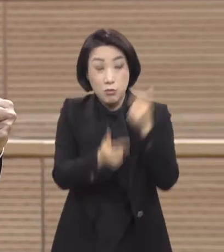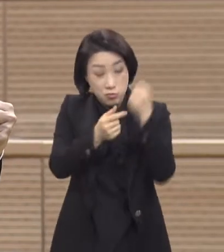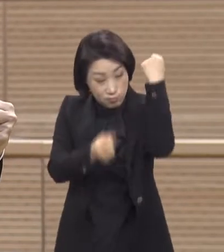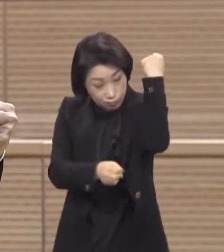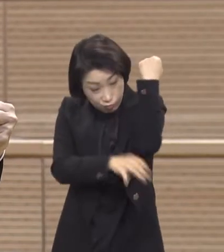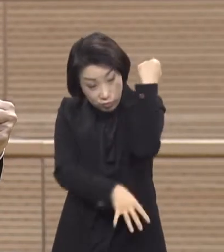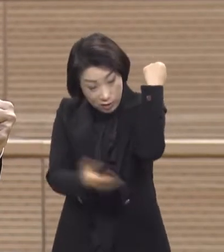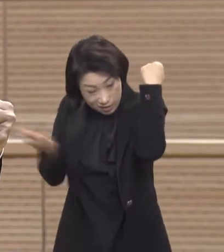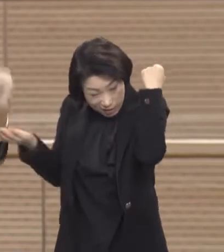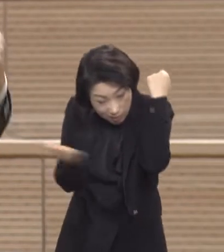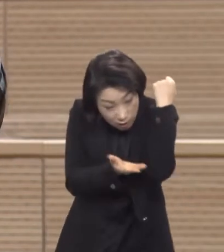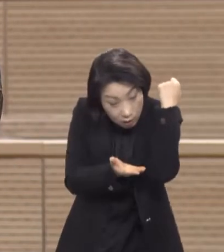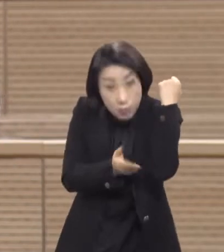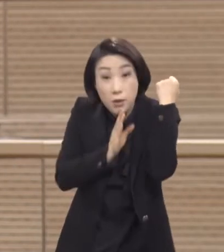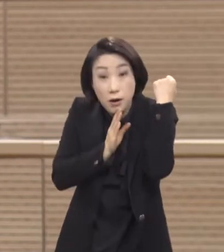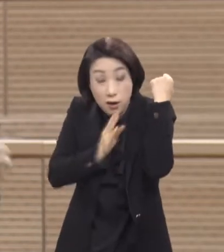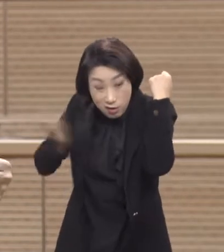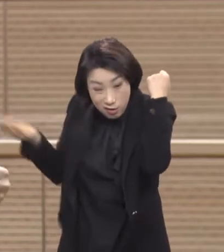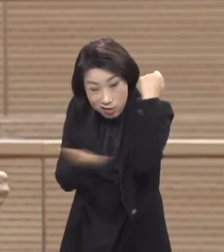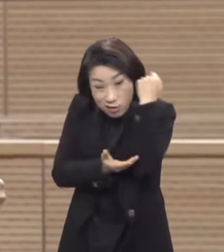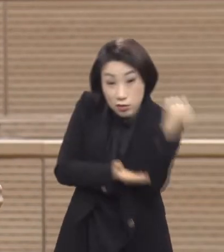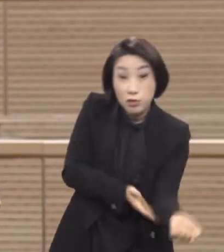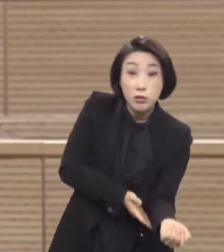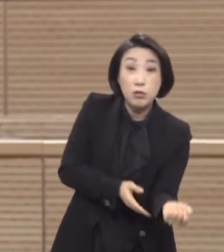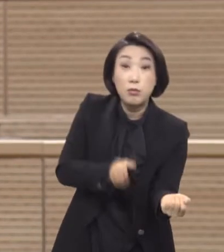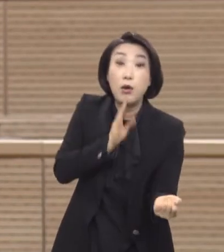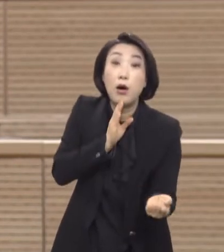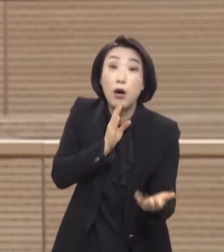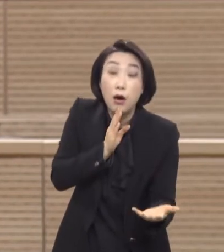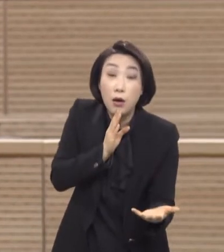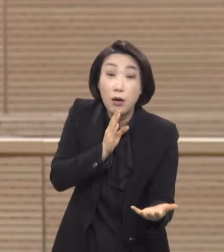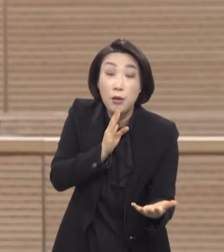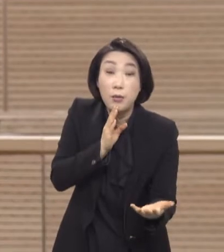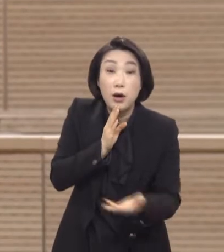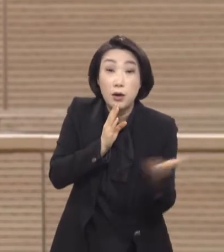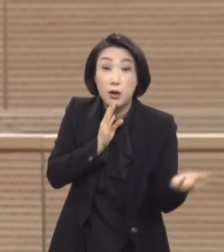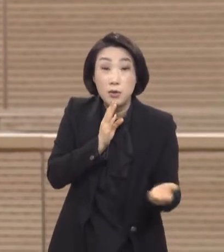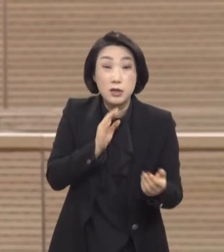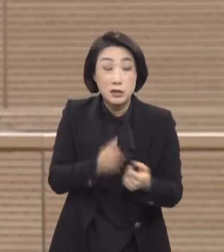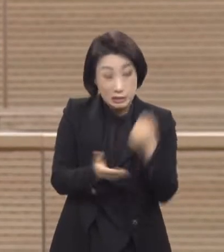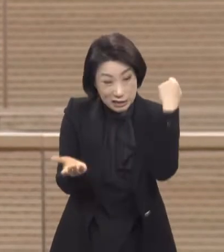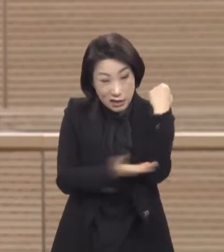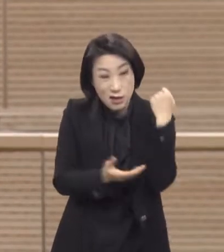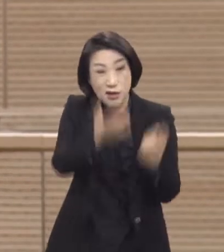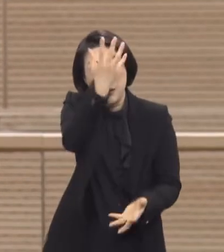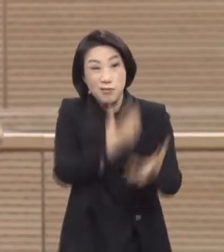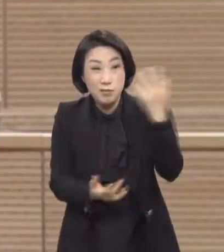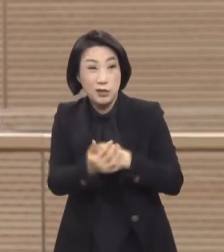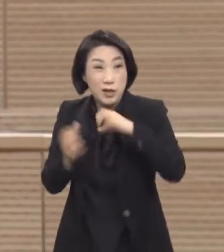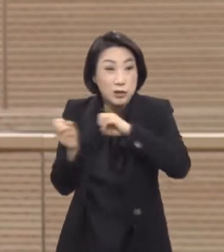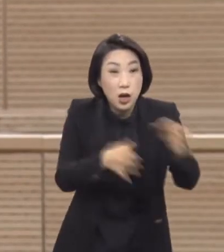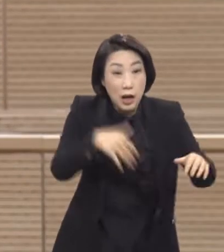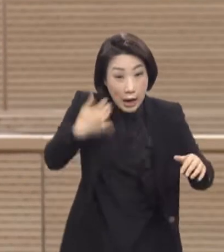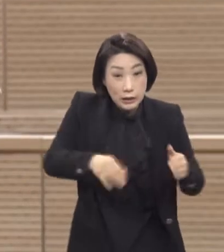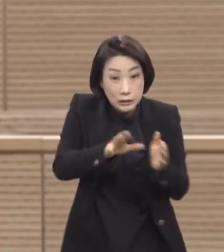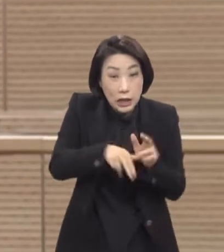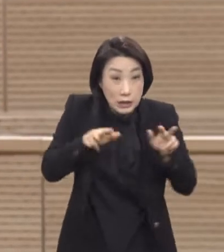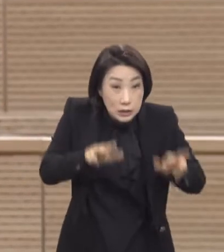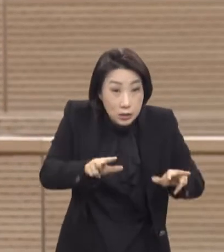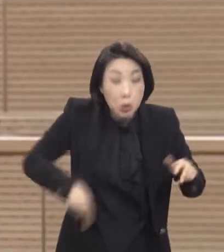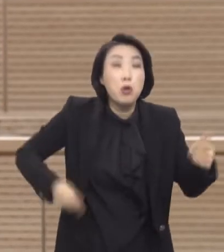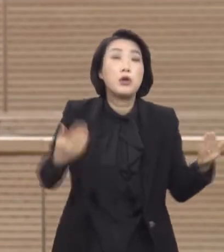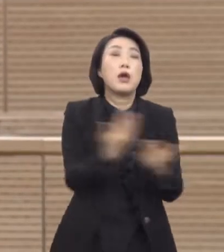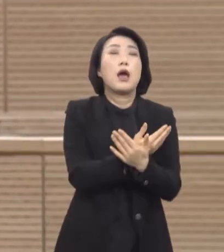죽어버리는데 나무뿌리에 놓여 있어. 찍어서 불에 던지기 전에 회개에